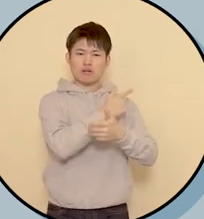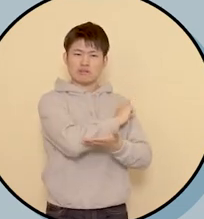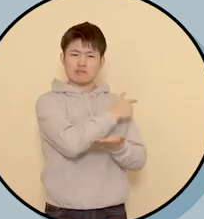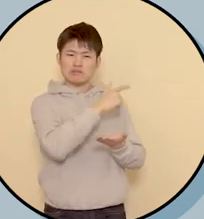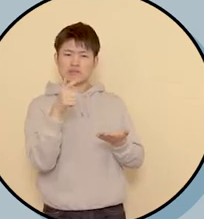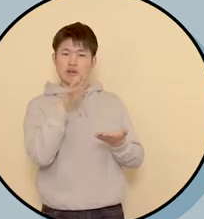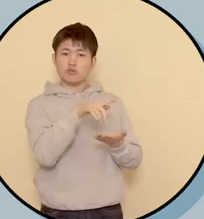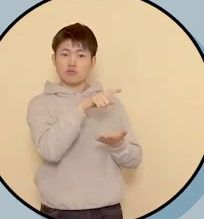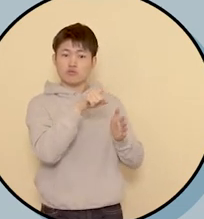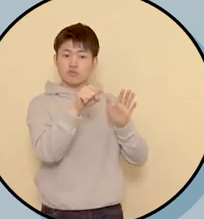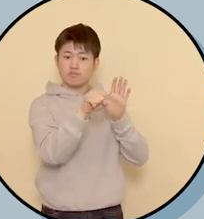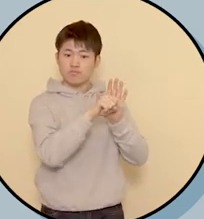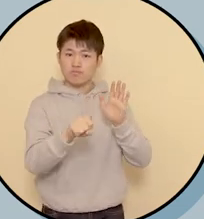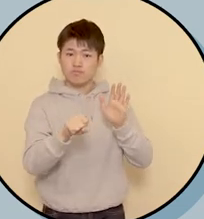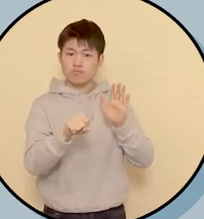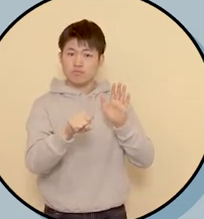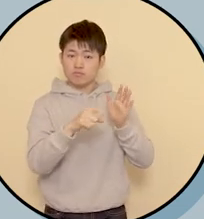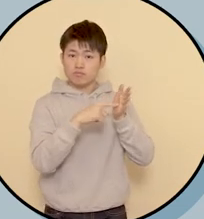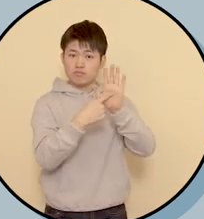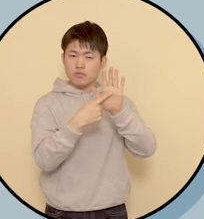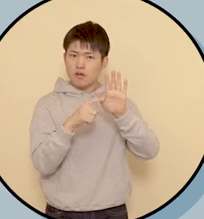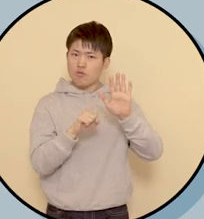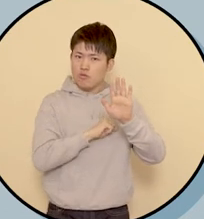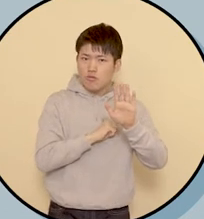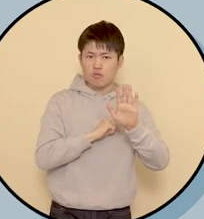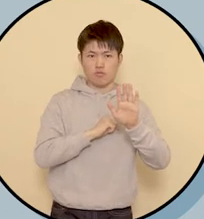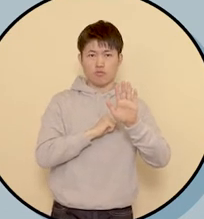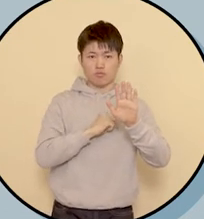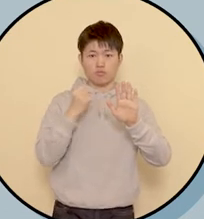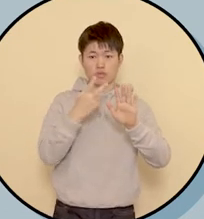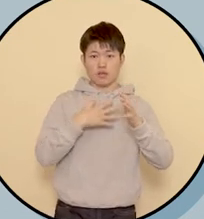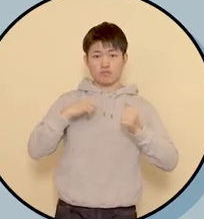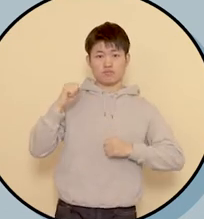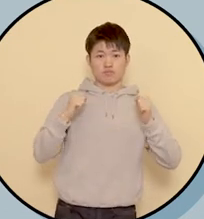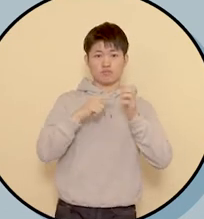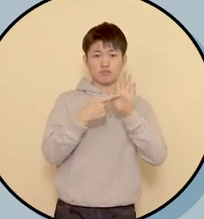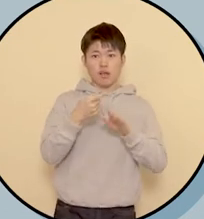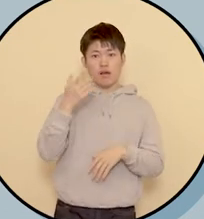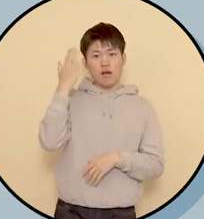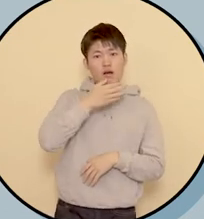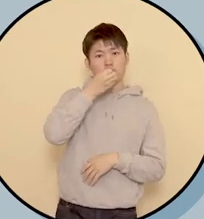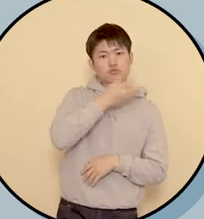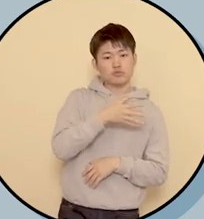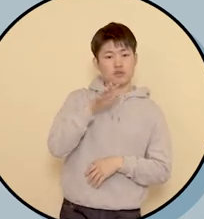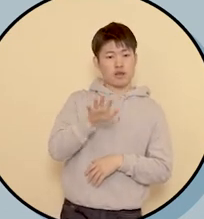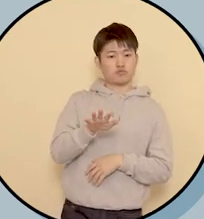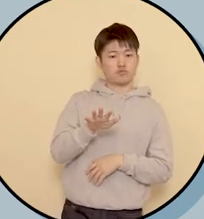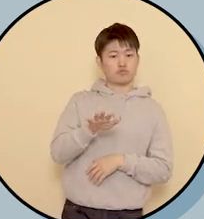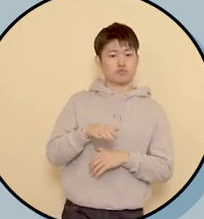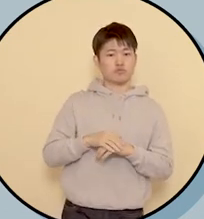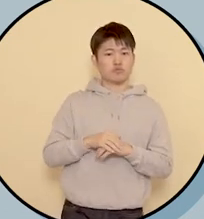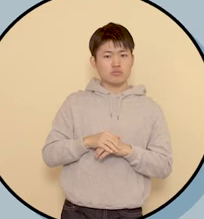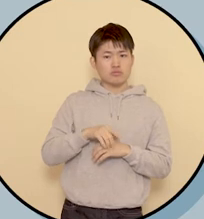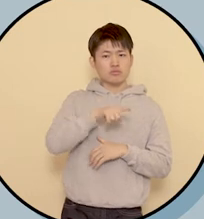なものがあったり、豊かな感情があったりするから、それをそのまま利用すれば、 やっぱり面白いものができるし、面白い仕草